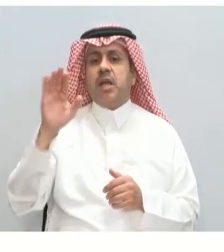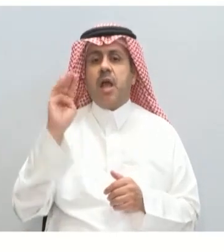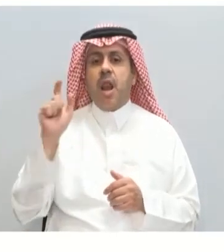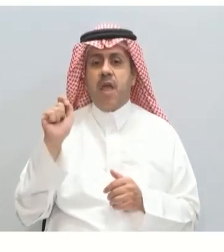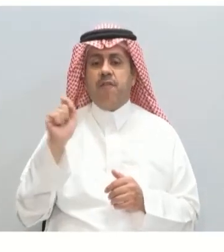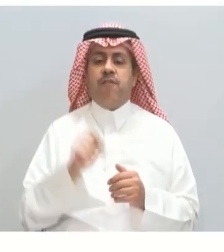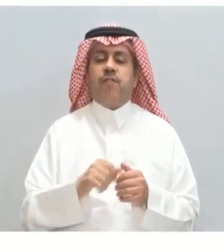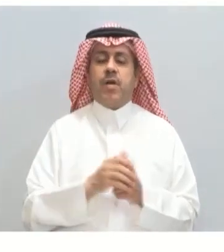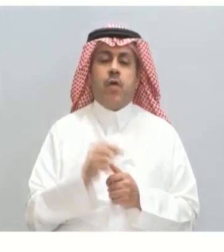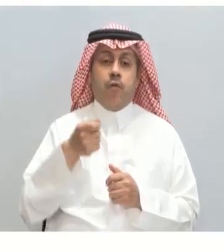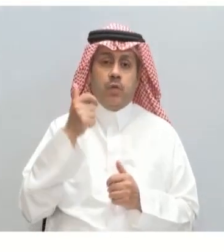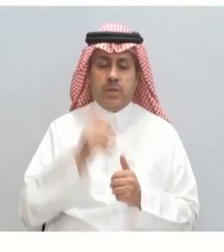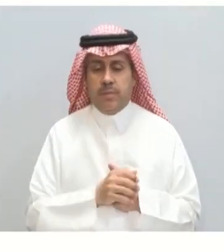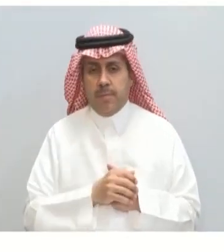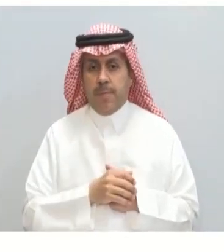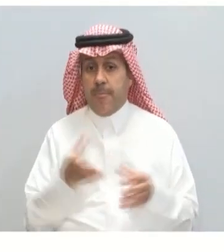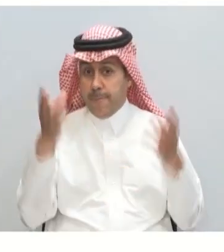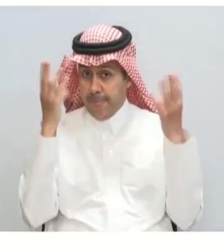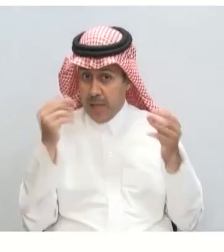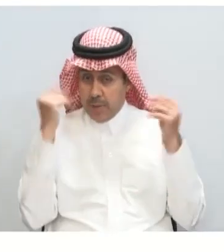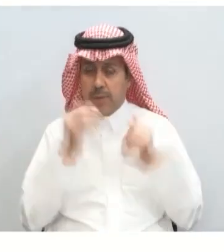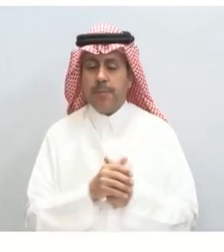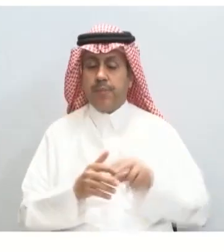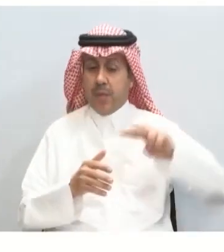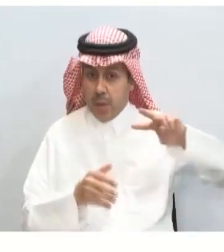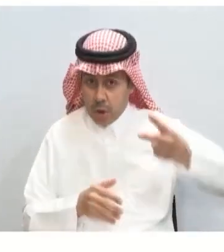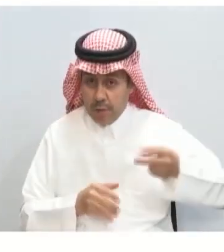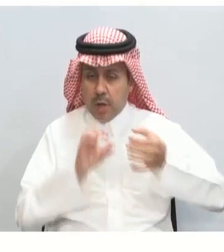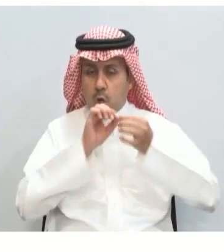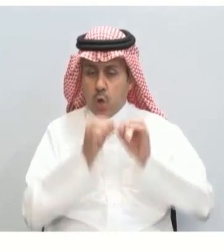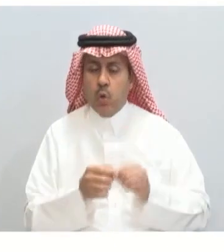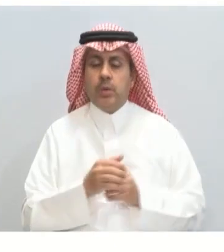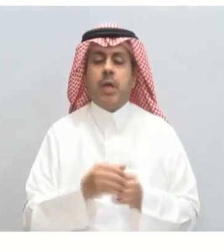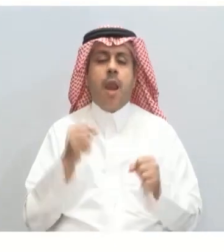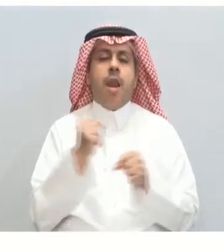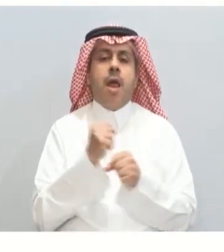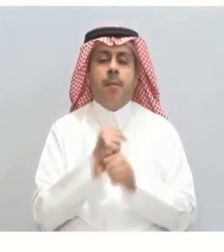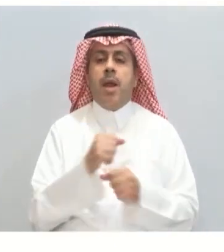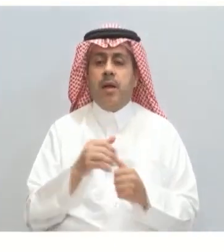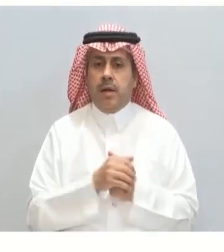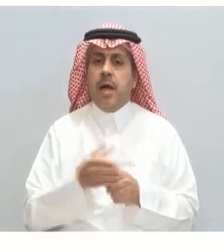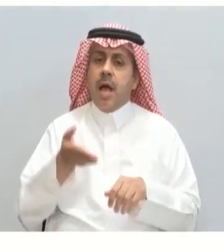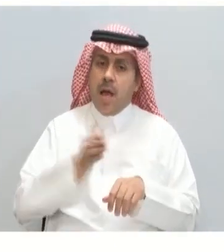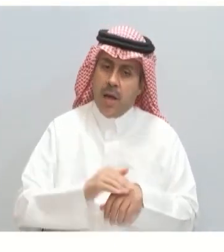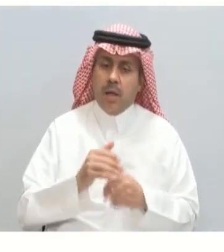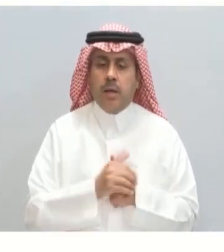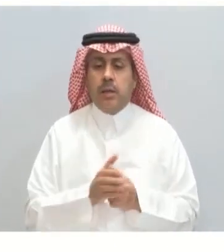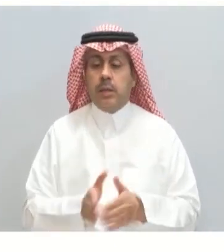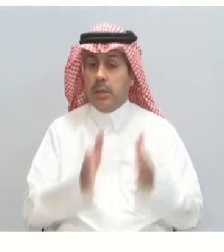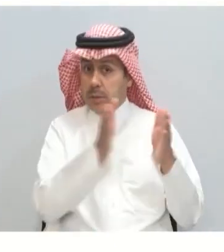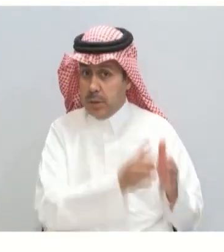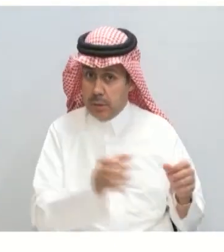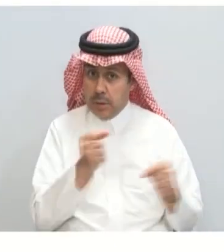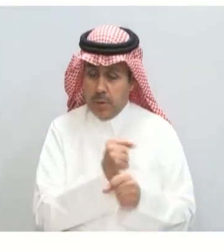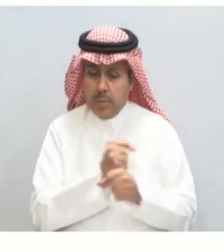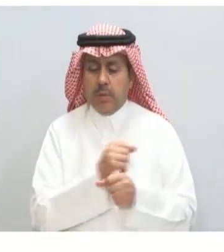اذا بناء على هذه التعليمات اذا ستختلف القيود التي سنعمل عليها وسننتقل للتطبيق العمل